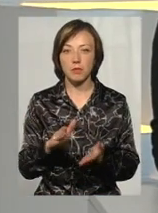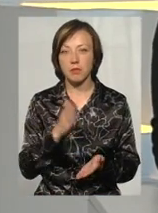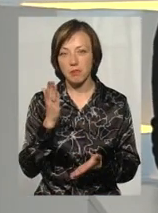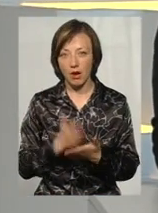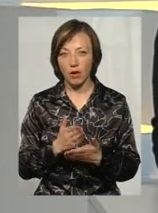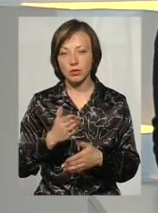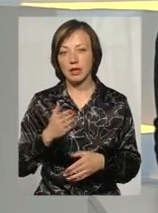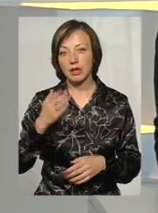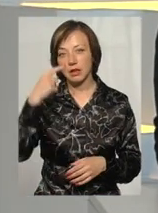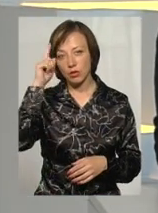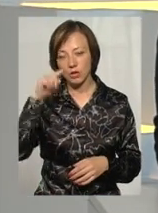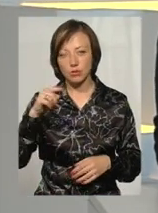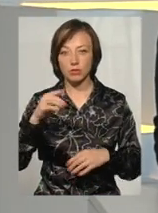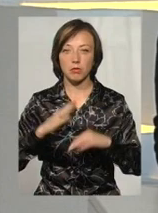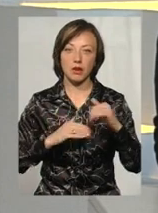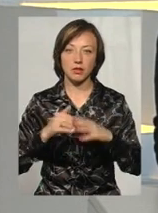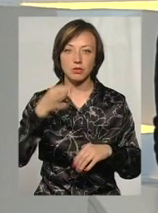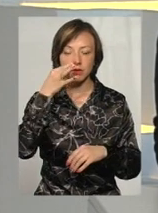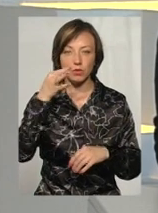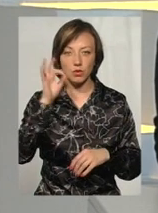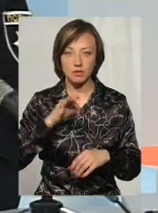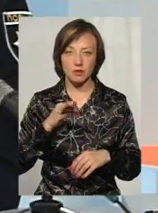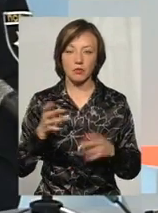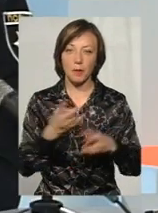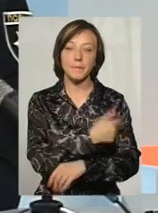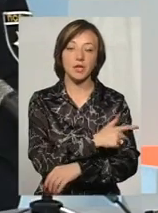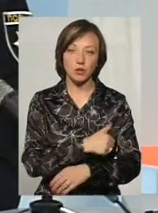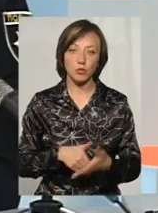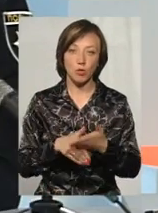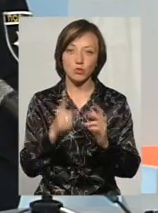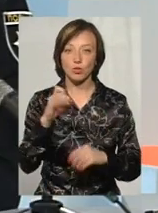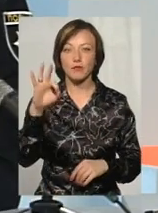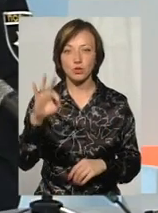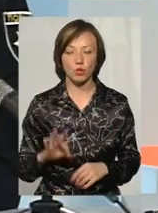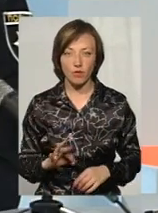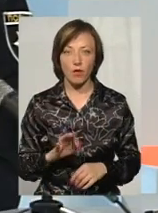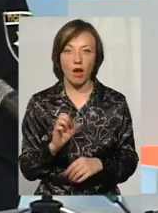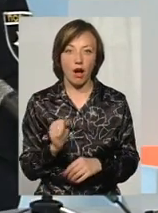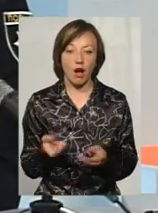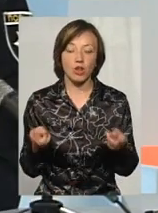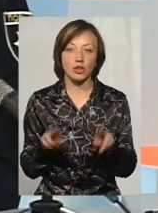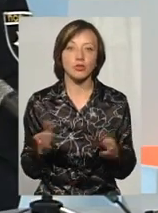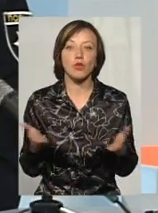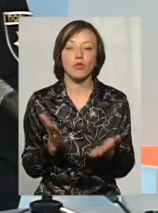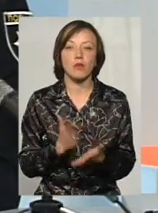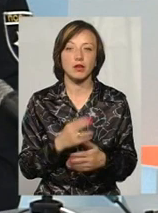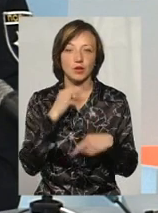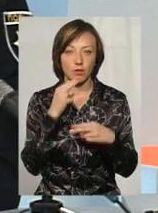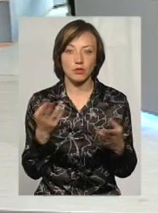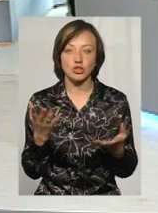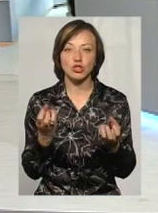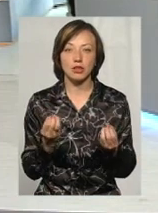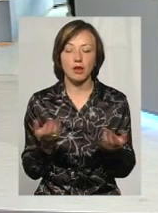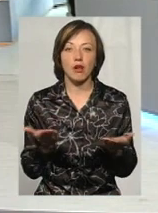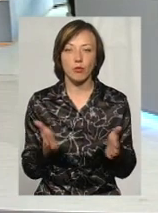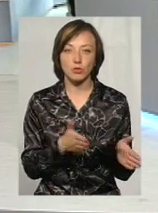теоретичну і практичну базу знань, які потрібно? Ну, з домедичної допомоги 100%. А решту, яку ви маєте на увазі, яку ми маємо ще